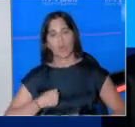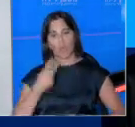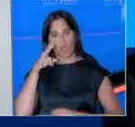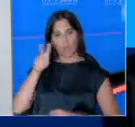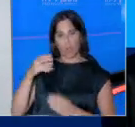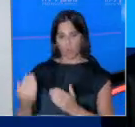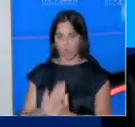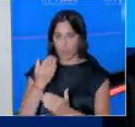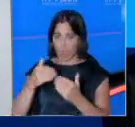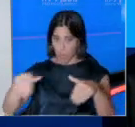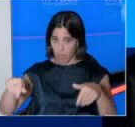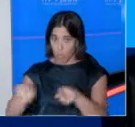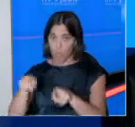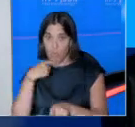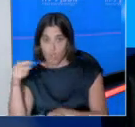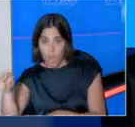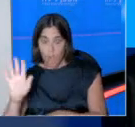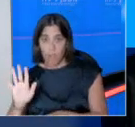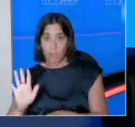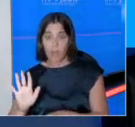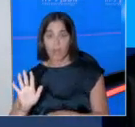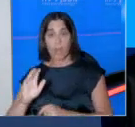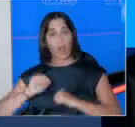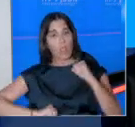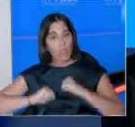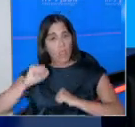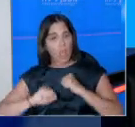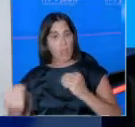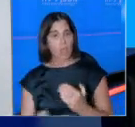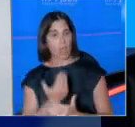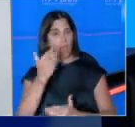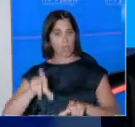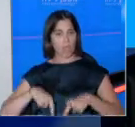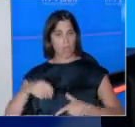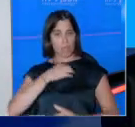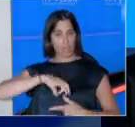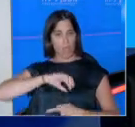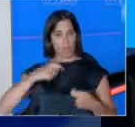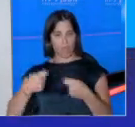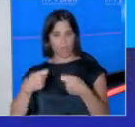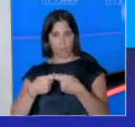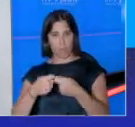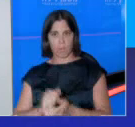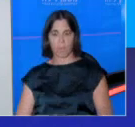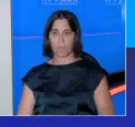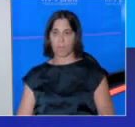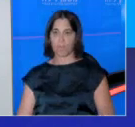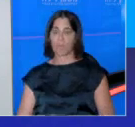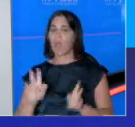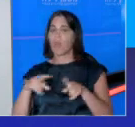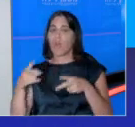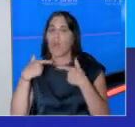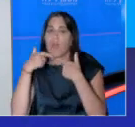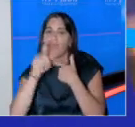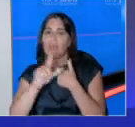מחדש בגבולות הגזרה, כמו שאמרה, להתנהל מחדש בחיים שלנו המשותפים. אני לא יכולה להסביר